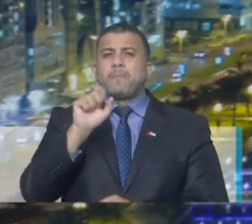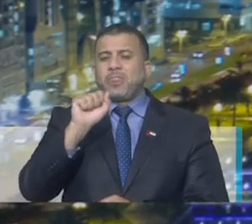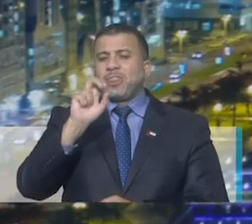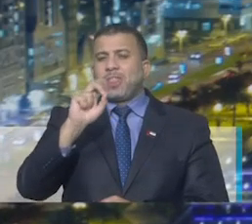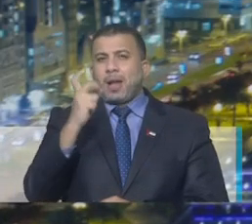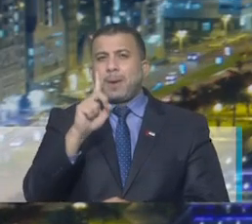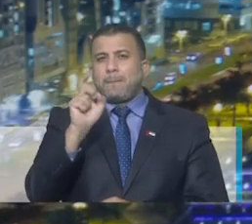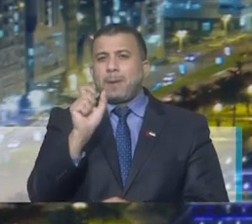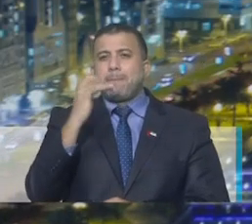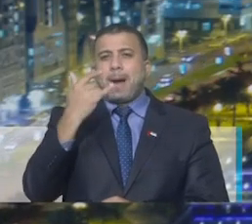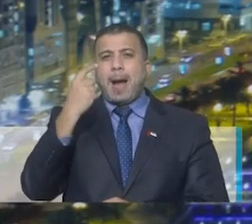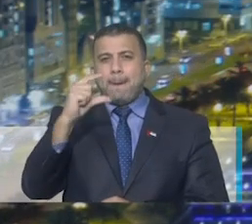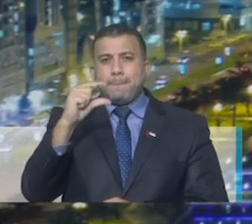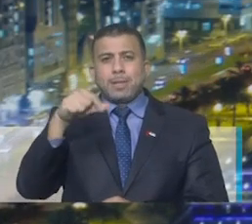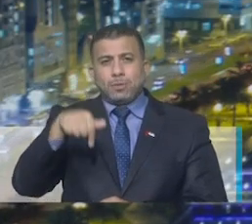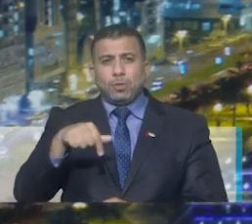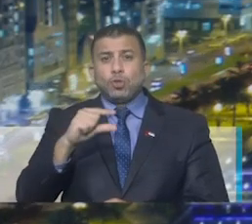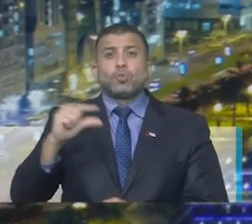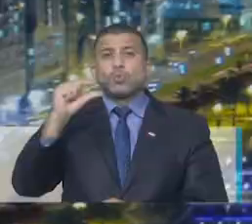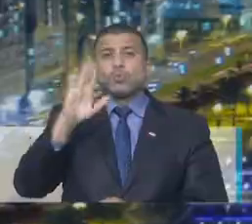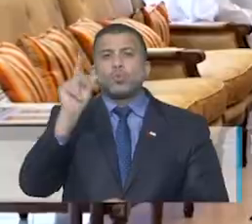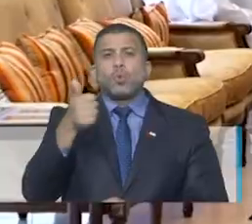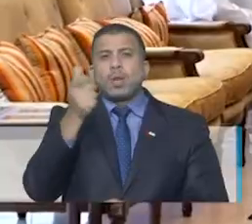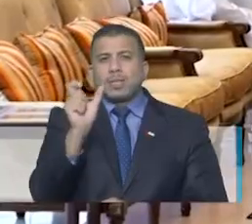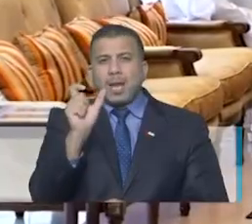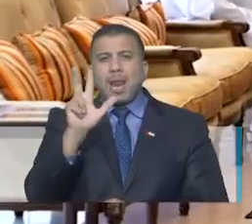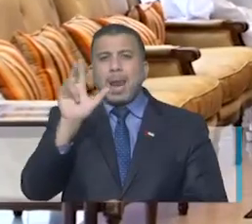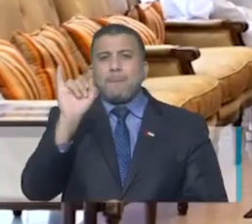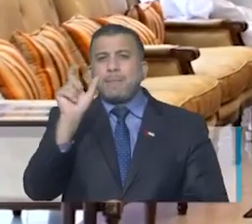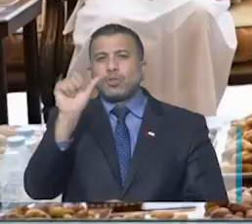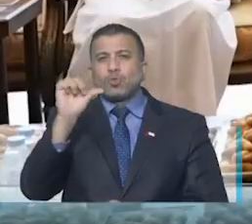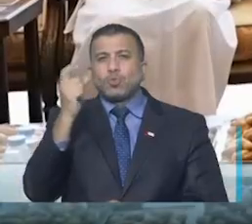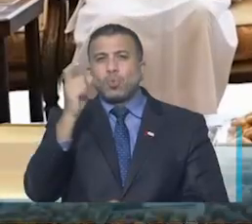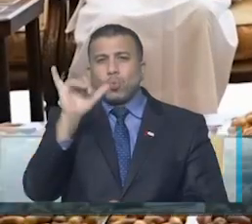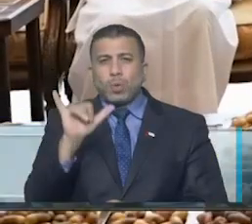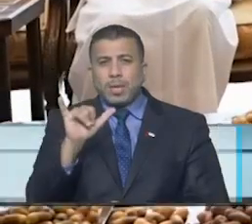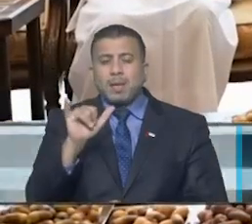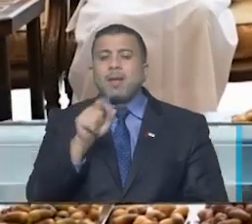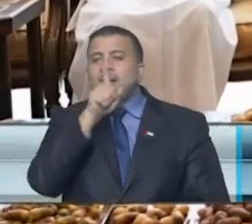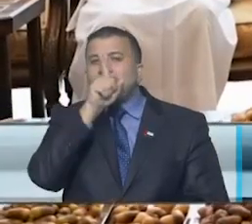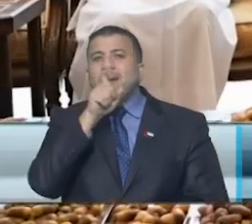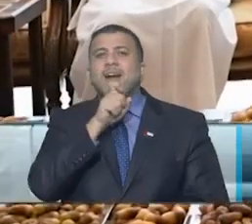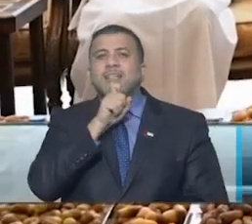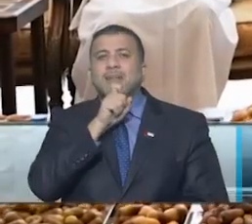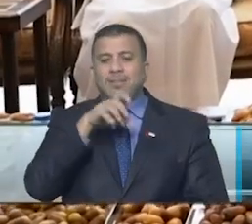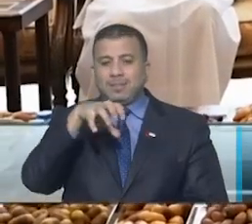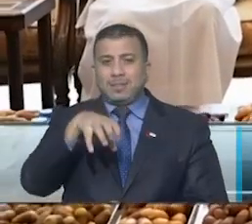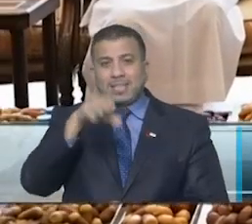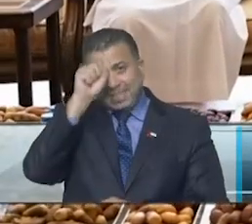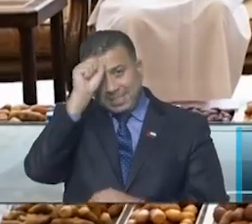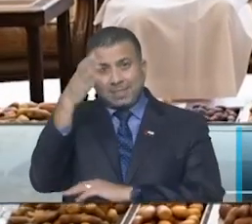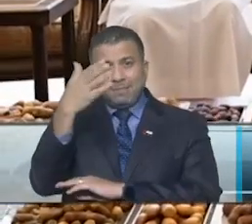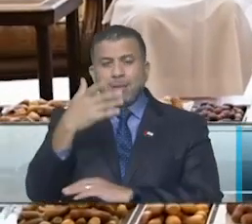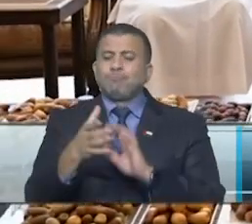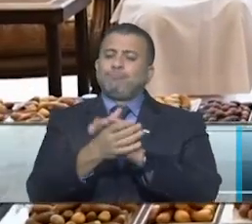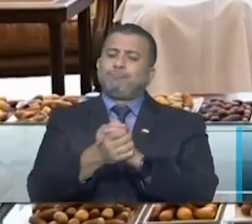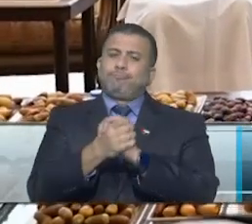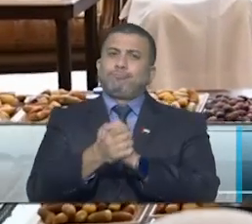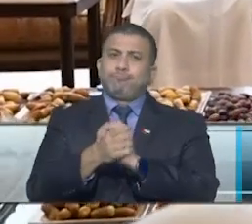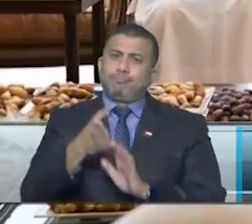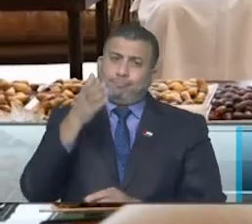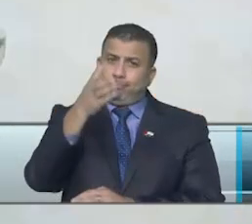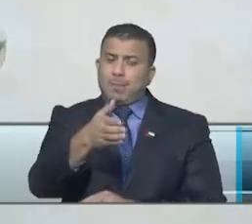محمد اليوم سعاده الدكتور سلطان بن سالمين المنصوري سفير دوله قطر لدى الدوله الذي قدم للسلام على